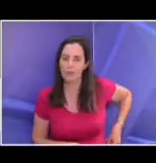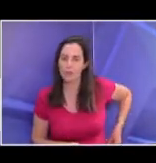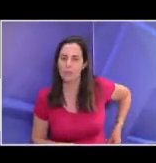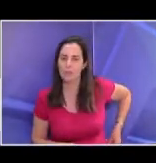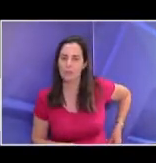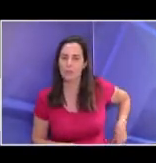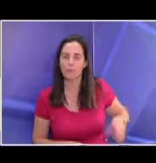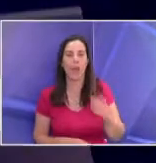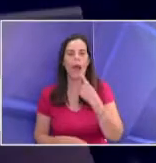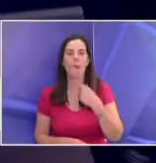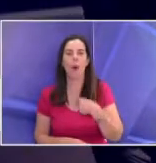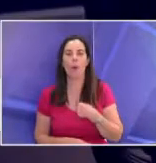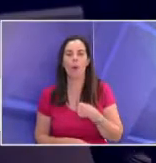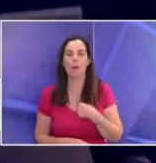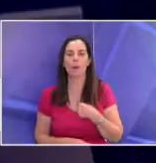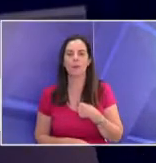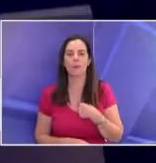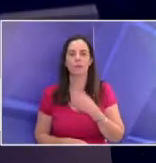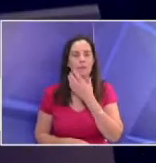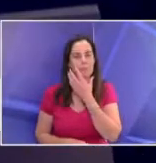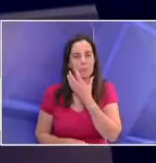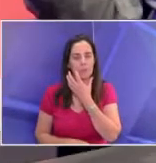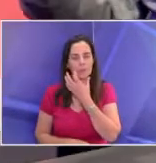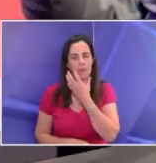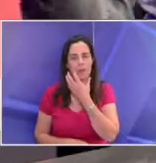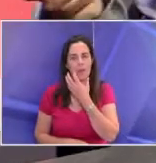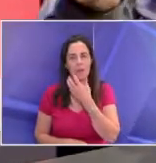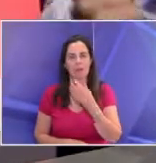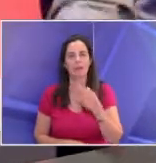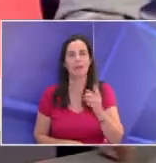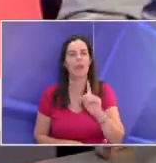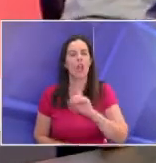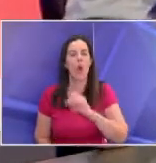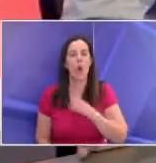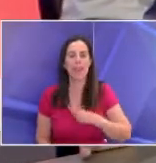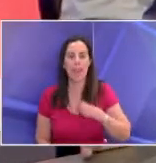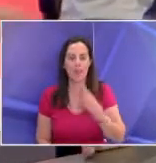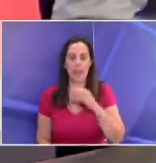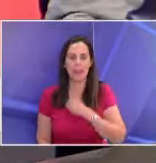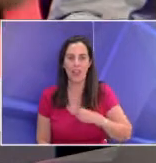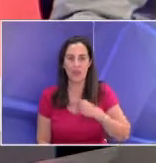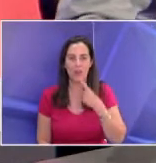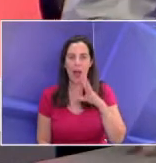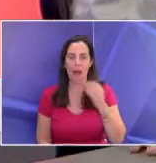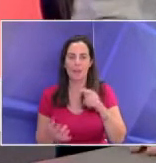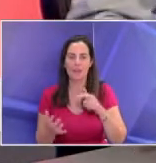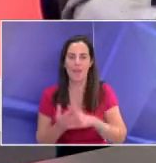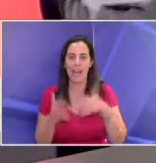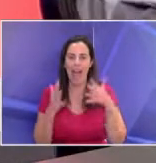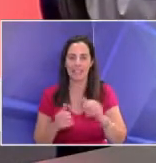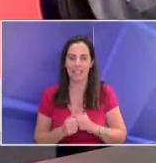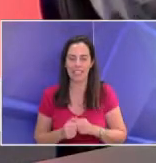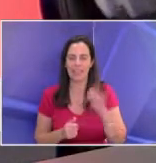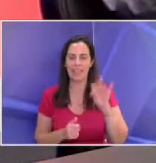מכרו לנו, מכרו לנו. בוא לא נשכח. מרתיע מי? את מתנגדי המשטר. לא נעים לי להגיד לך, לא צריך עוד הרבה כדי להרתיע את מתנגדי